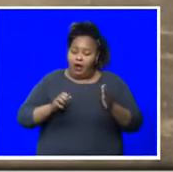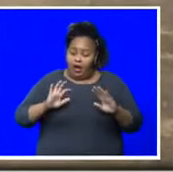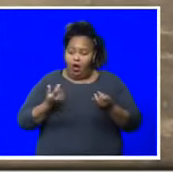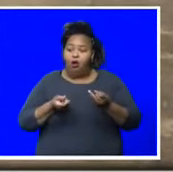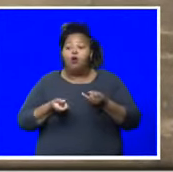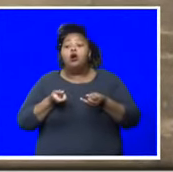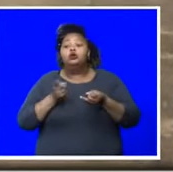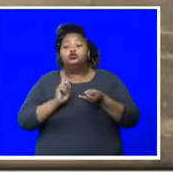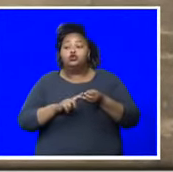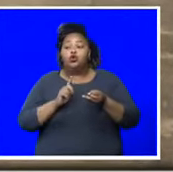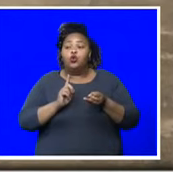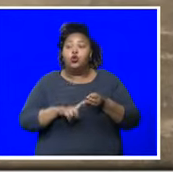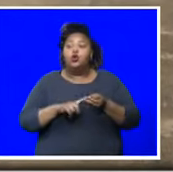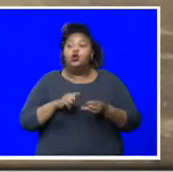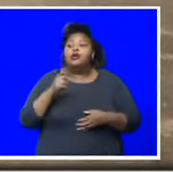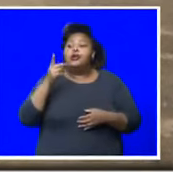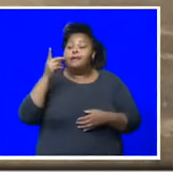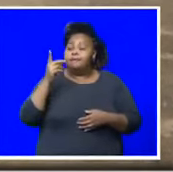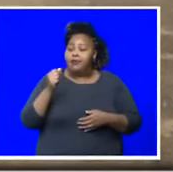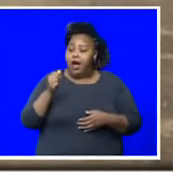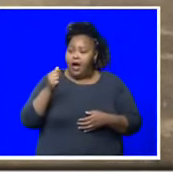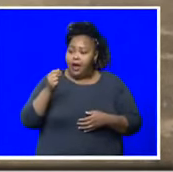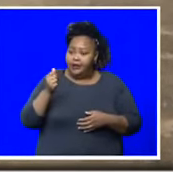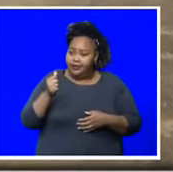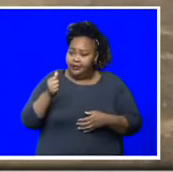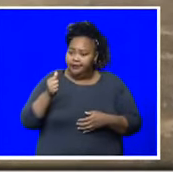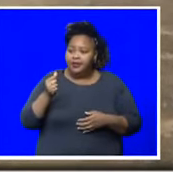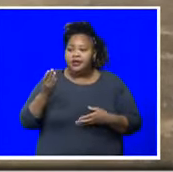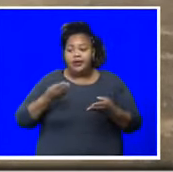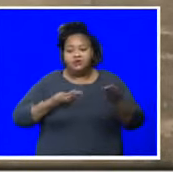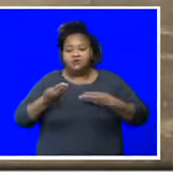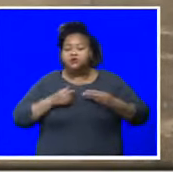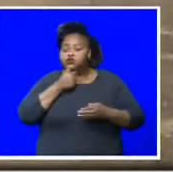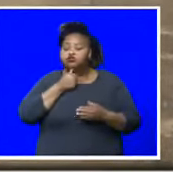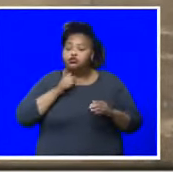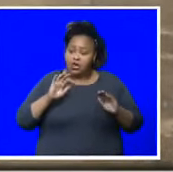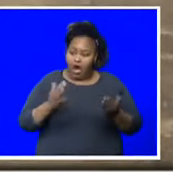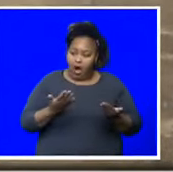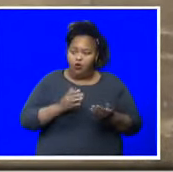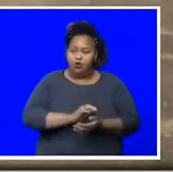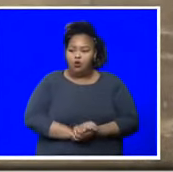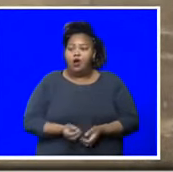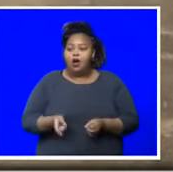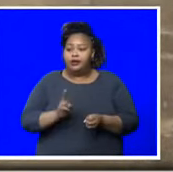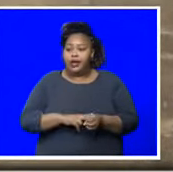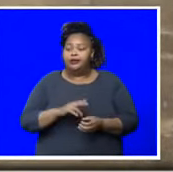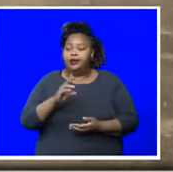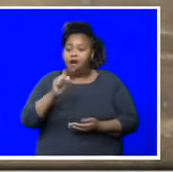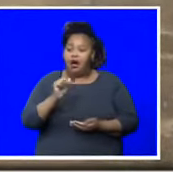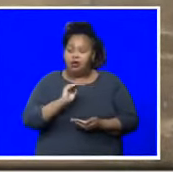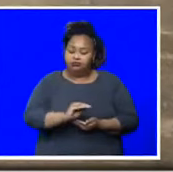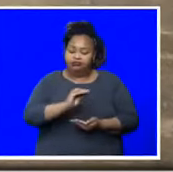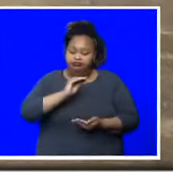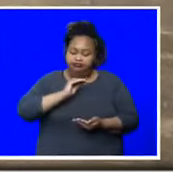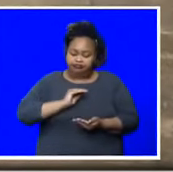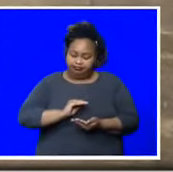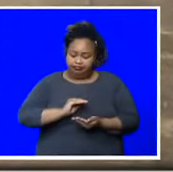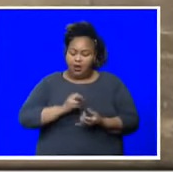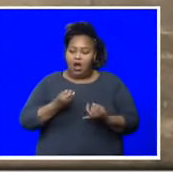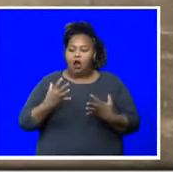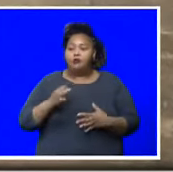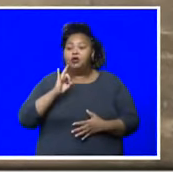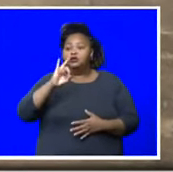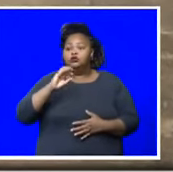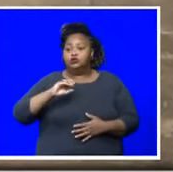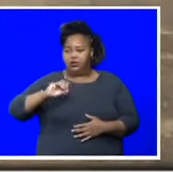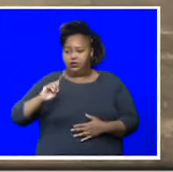iba yebhizinisi. Phinze-ke ngase ngiba nenhlanhla lengathi ibonus ngathola imali lenganga-20,000 le-grant.